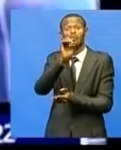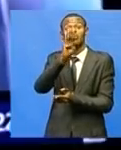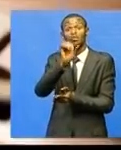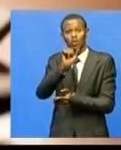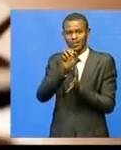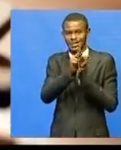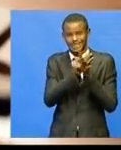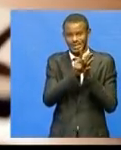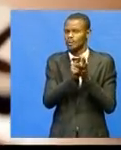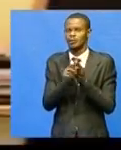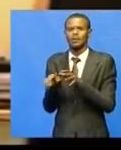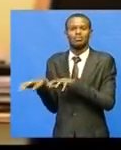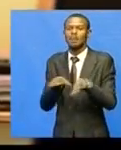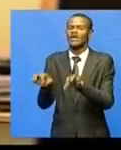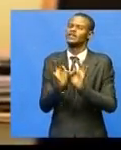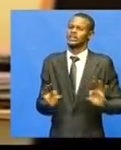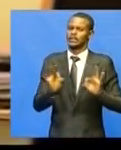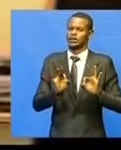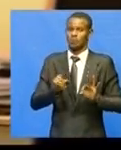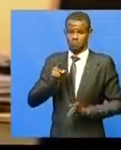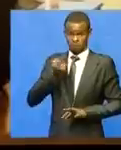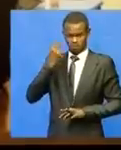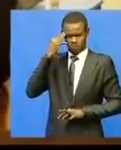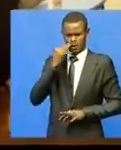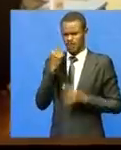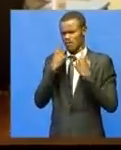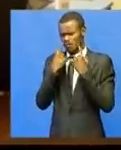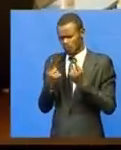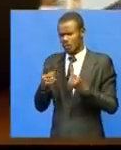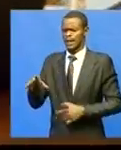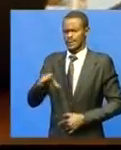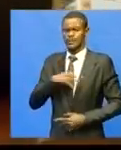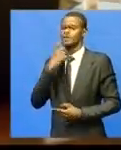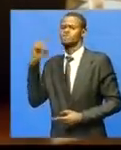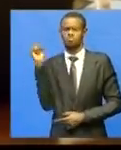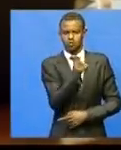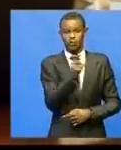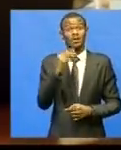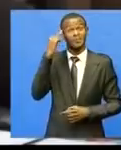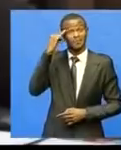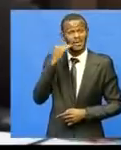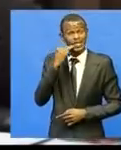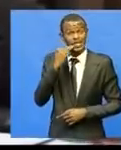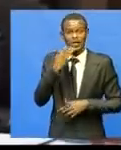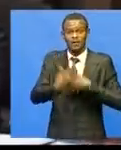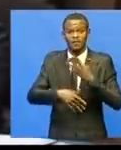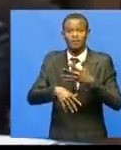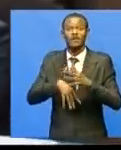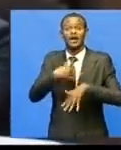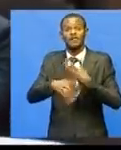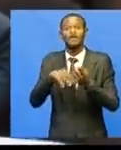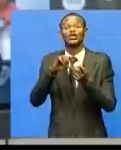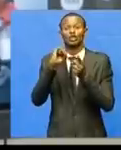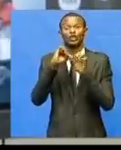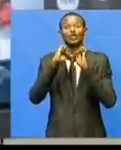instruit le ministre de la Solidarité et des Affaires humanitaires de prendre toutes les dispositions pour apporter l'appui